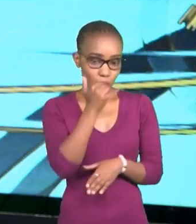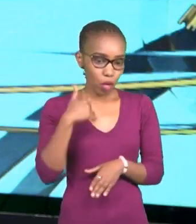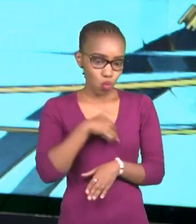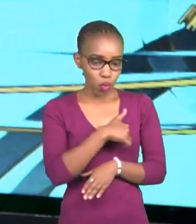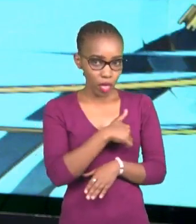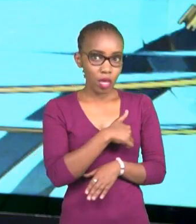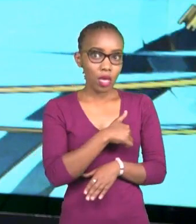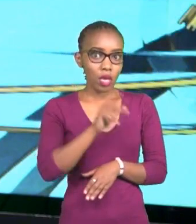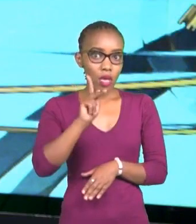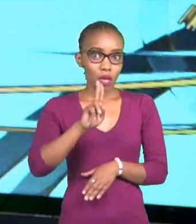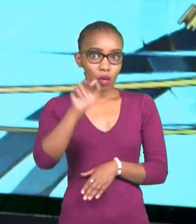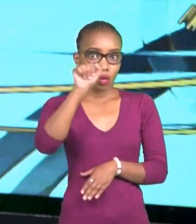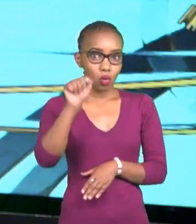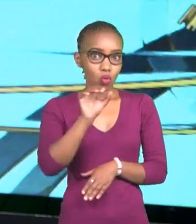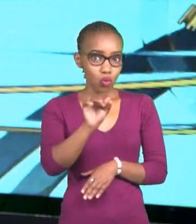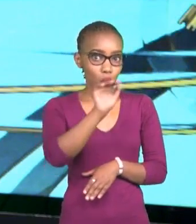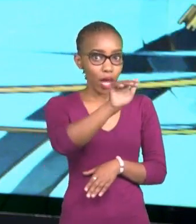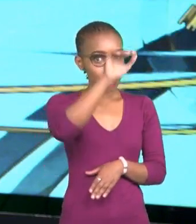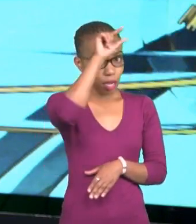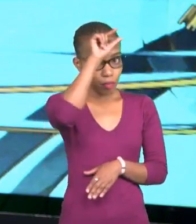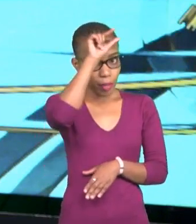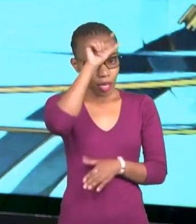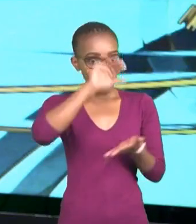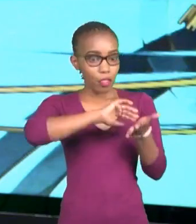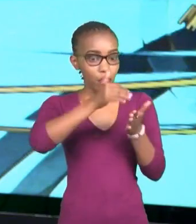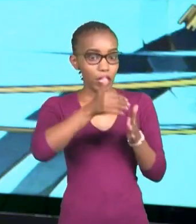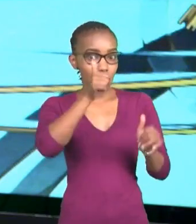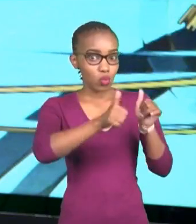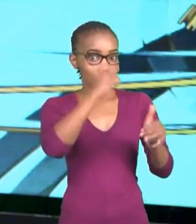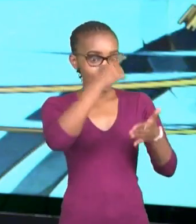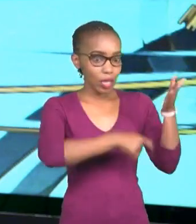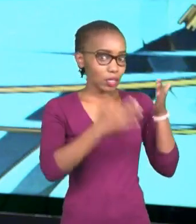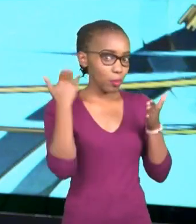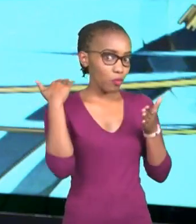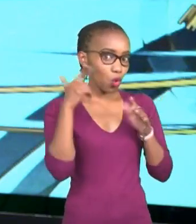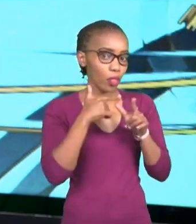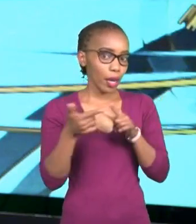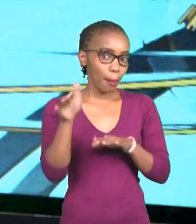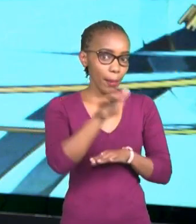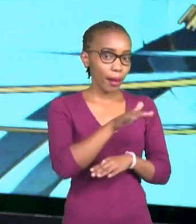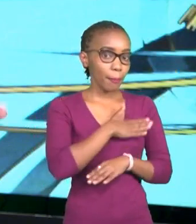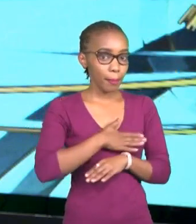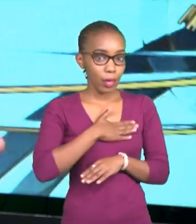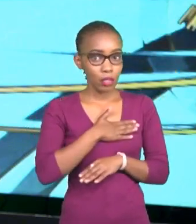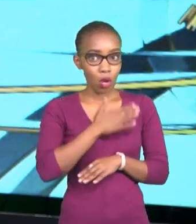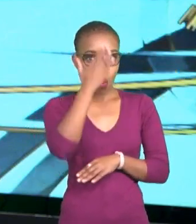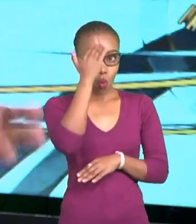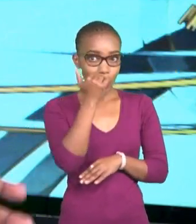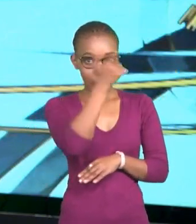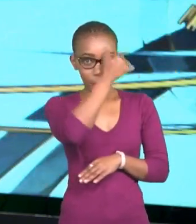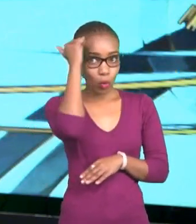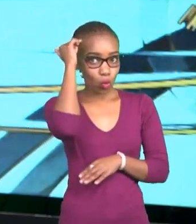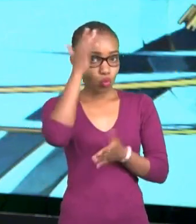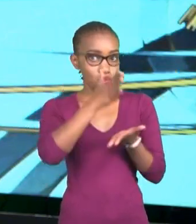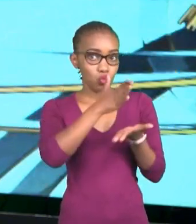KUSO tuna appeal kwa government. Ile pesa ambayo walikuwa wamekata warudishe. Kwa sababu naweza kuambia ukweli